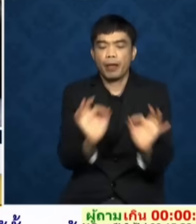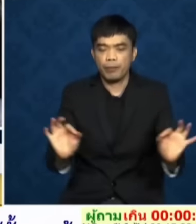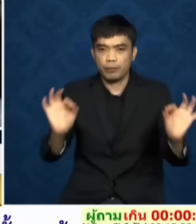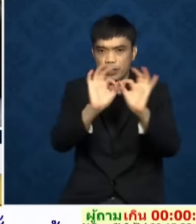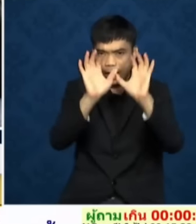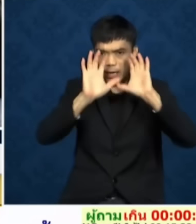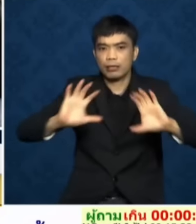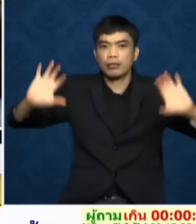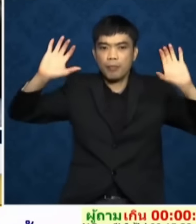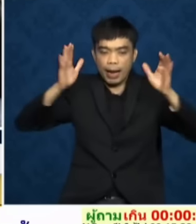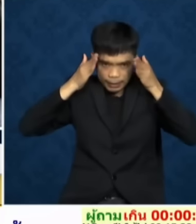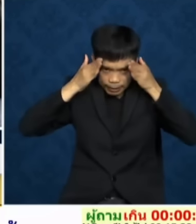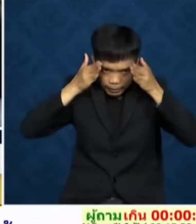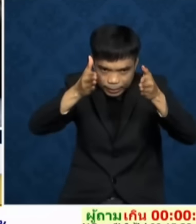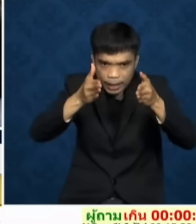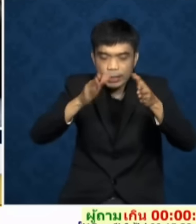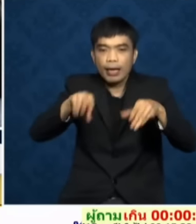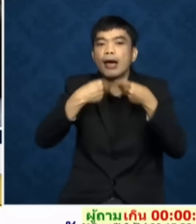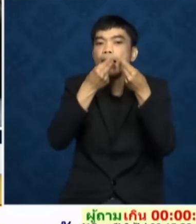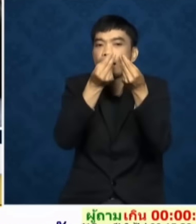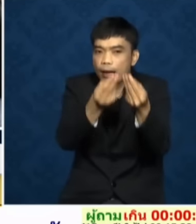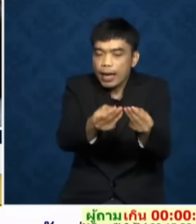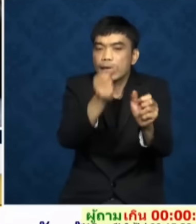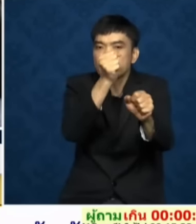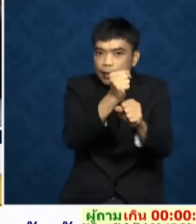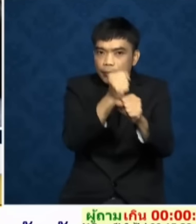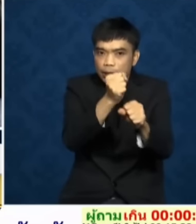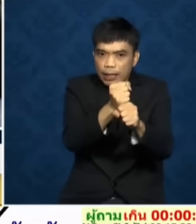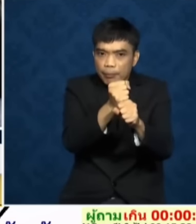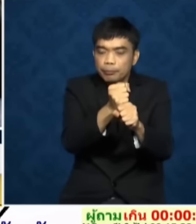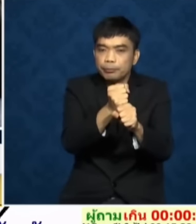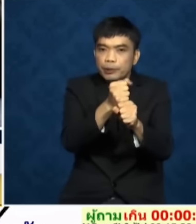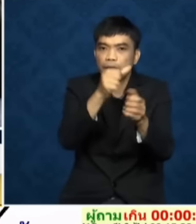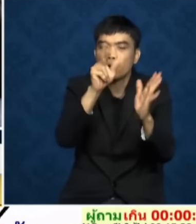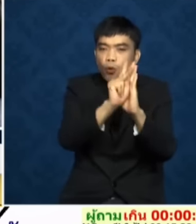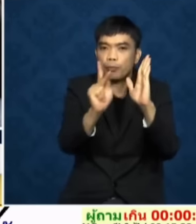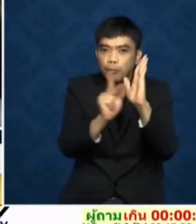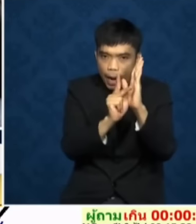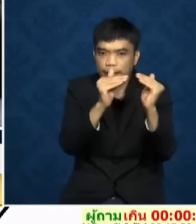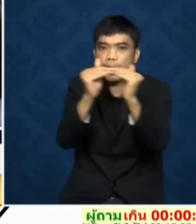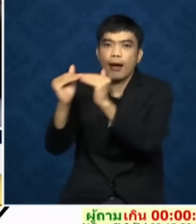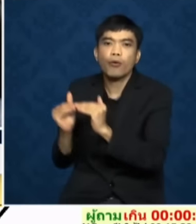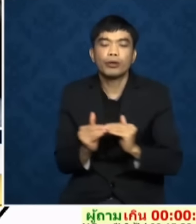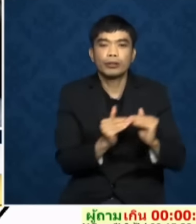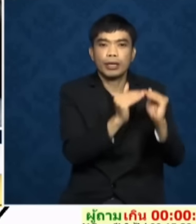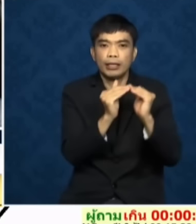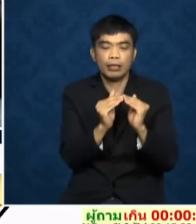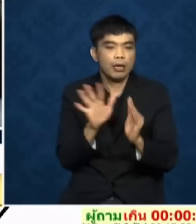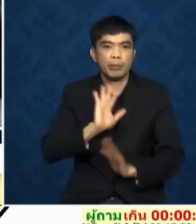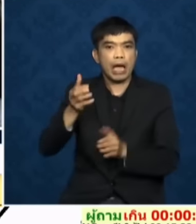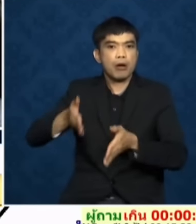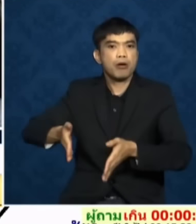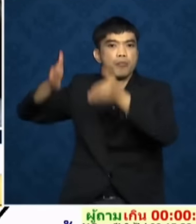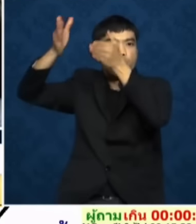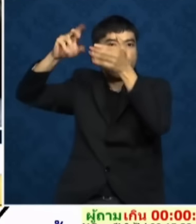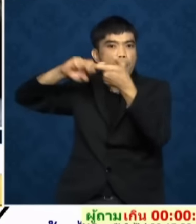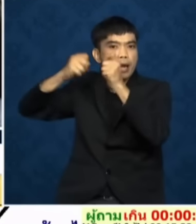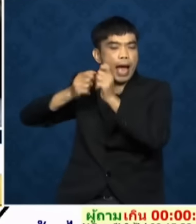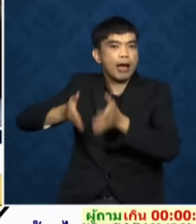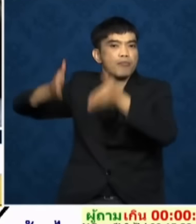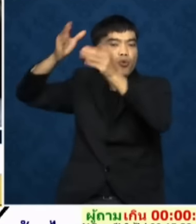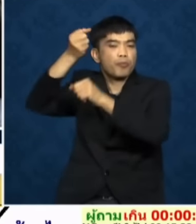ลนี้ตั้งใจและจะทำและพยายามจะทำแล้วมันไม่ได้จบหรือมีประเด็นเพียงประเด็นเรื่องชั้น14เนี่ยมาอธิบายความ